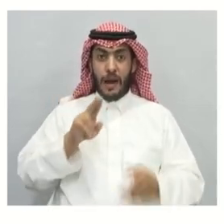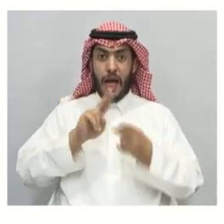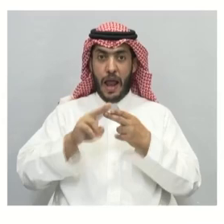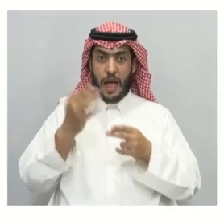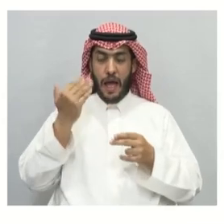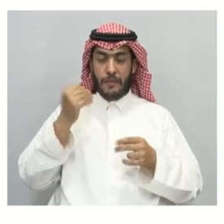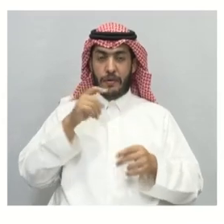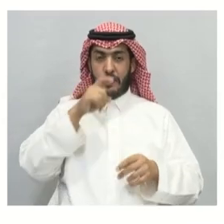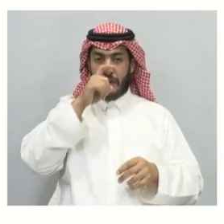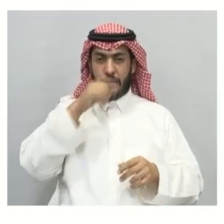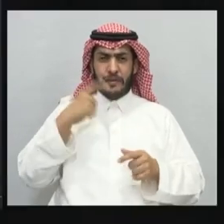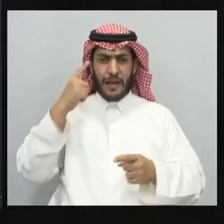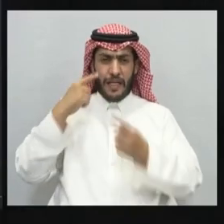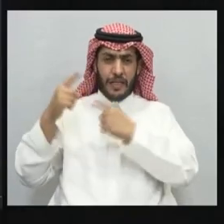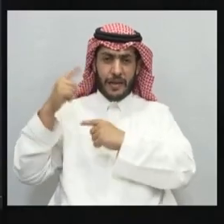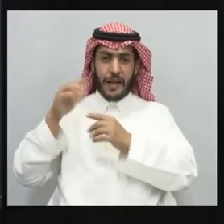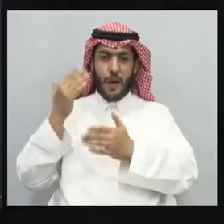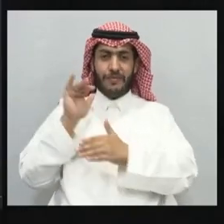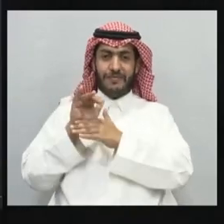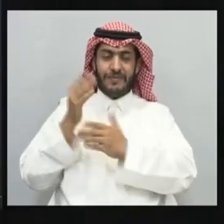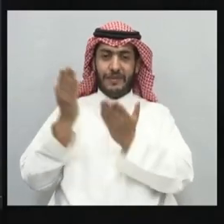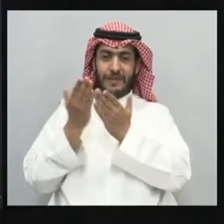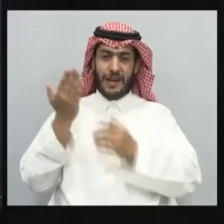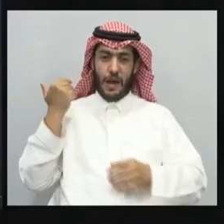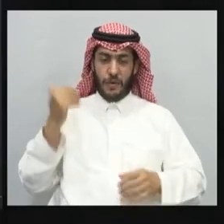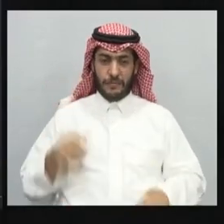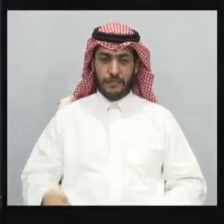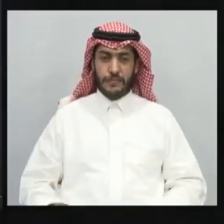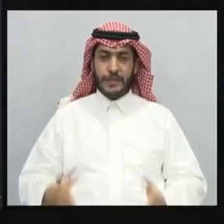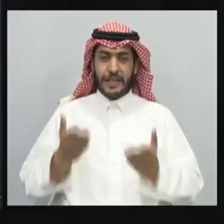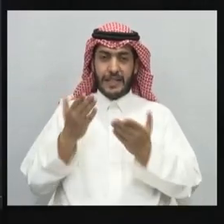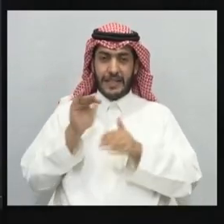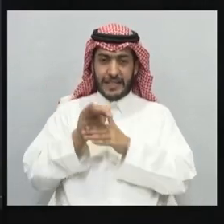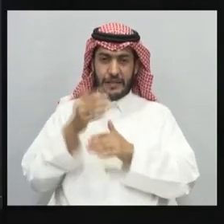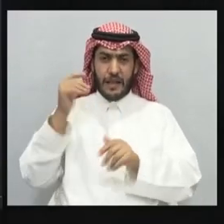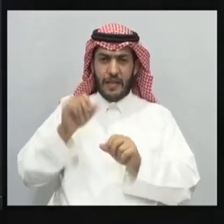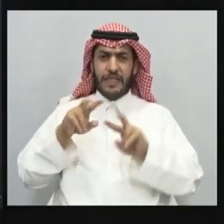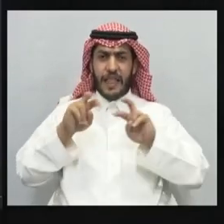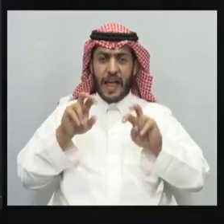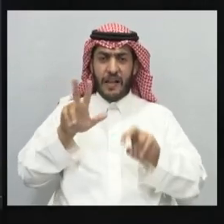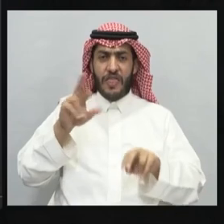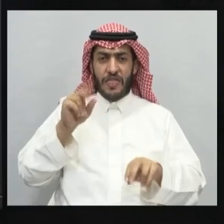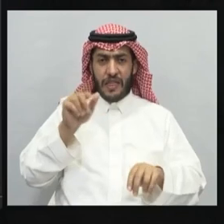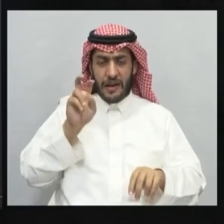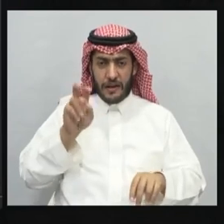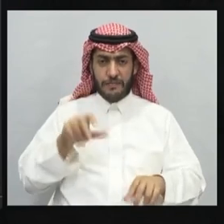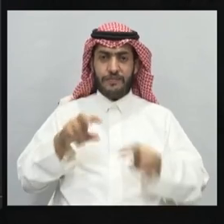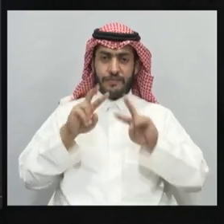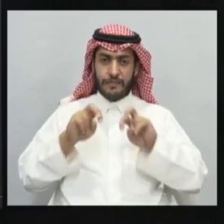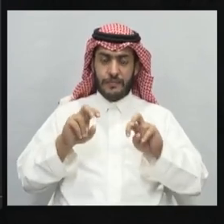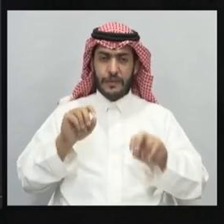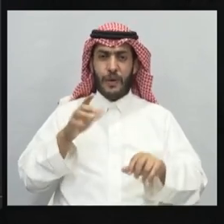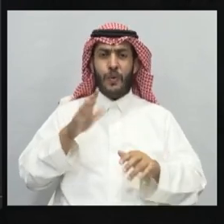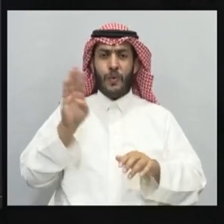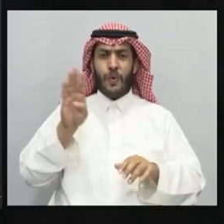الواجب المنزلي بنستر الاشياء اللي اخذناها الحصه الماضيه اخذنا الحصه الماضيه يا شباب تعريف الذره وك تعرفنا على